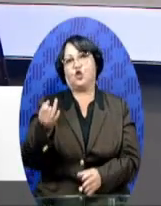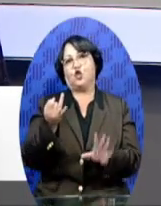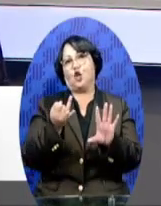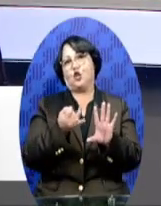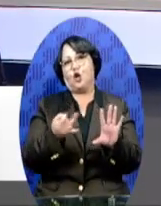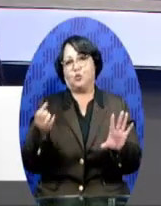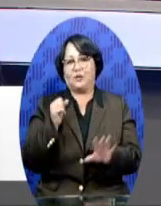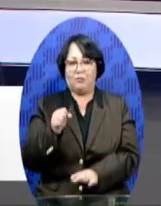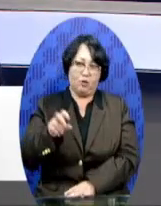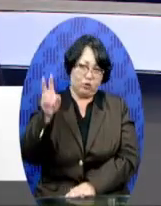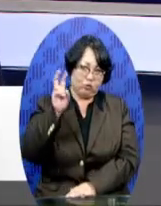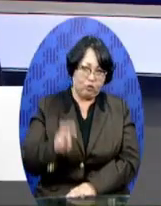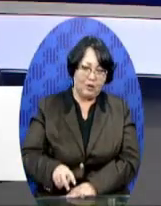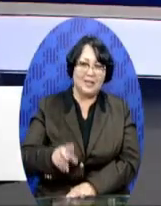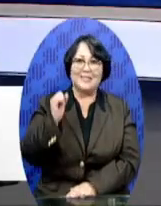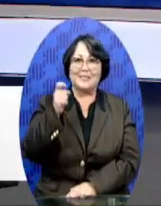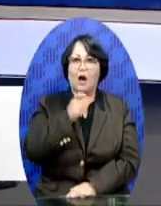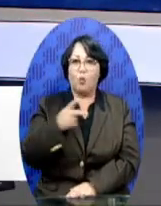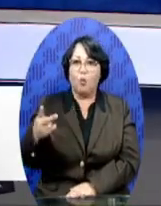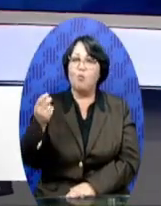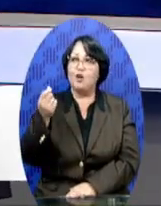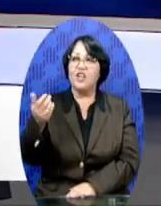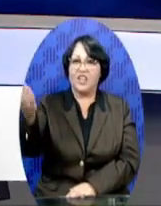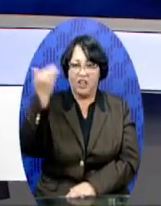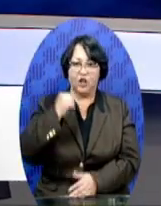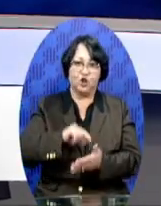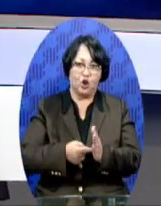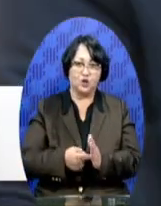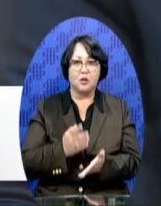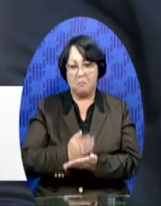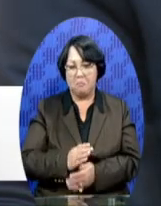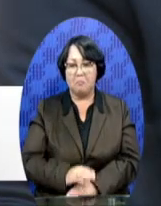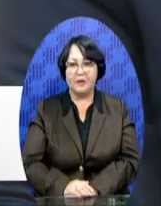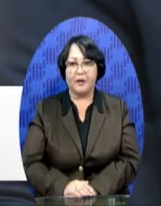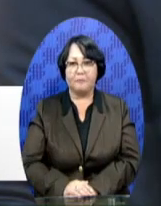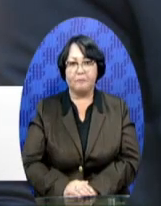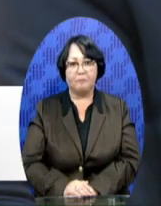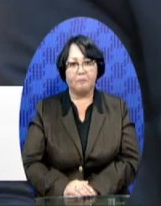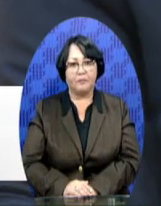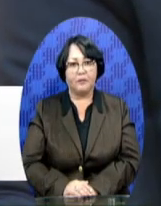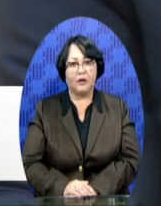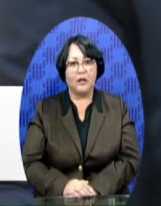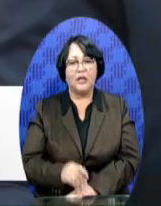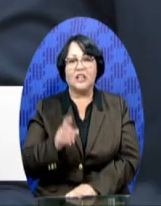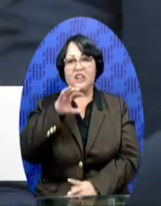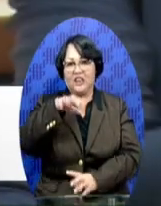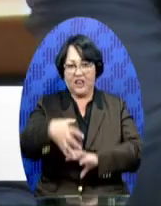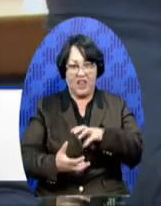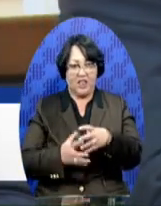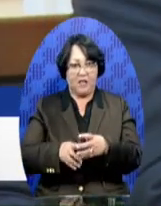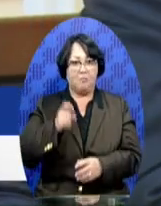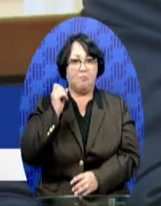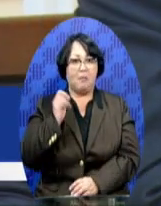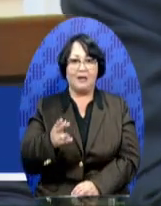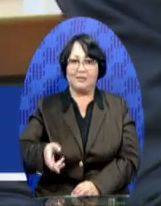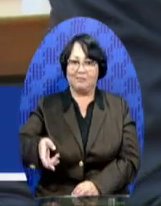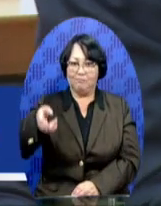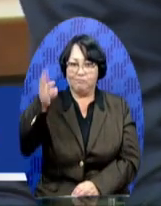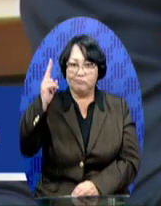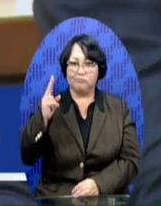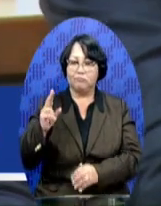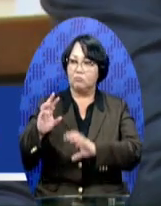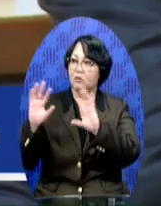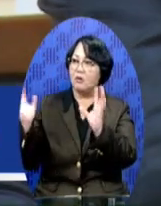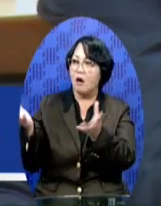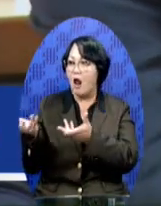сая долларын санхүүжилт манайд орж ирэх тооцоо байна. 7 сард бол Дэлхийн банкны захирлуудын зөвлөлд хуралдаж Монгол улсад